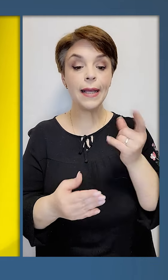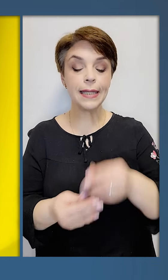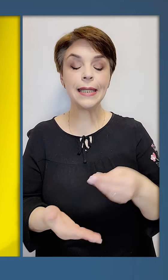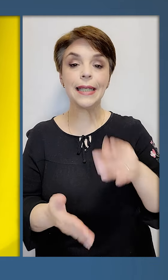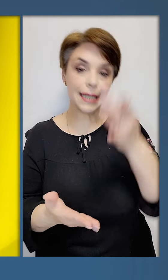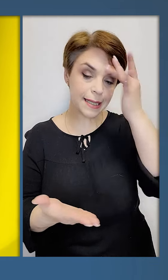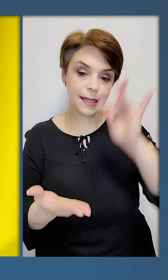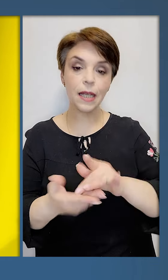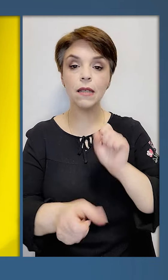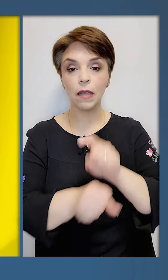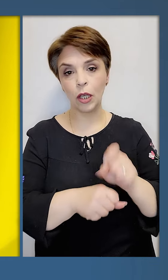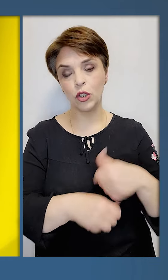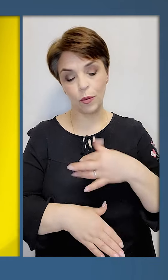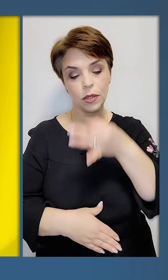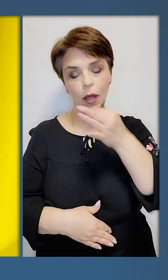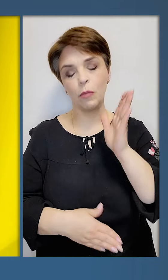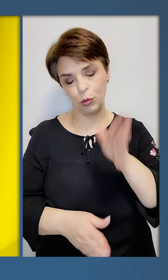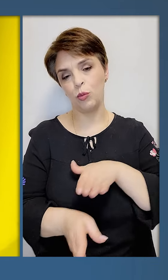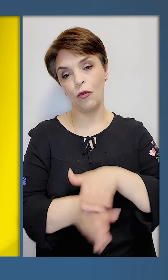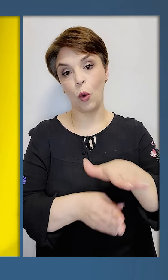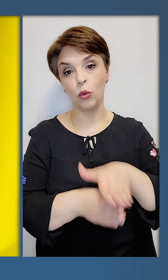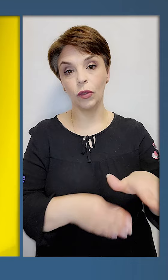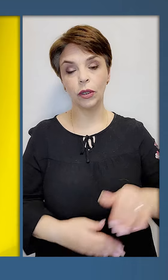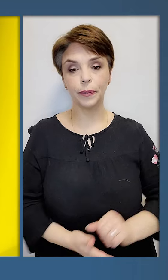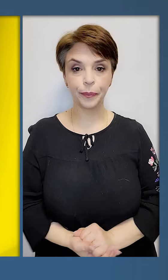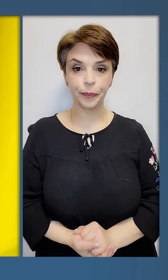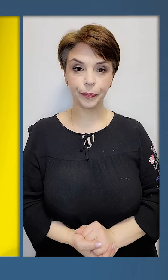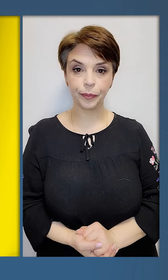цілі задачі, які я вже вам сказав, ми будемо виконувати.